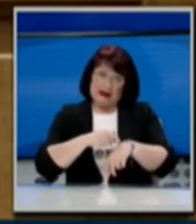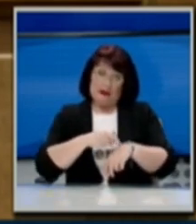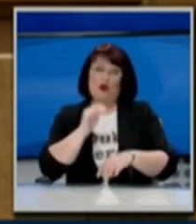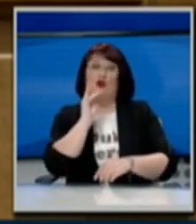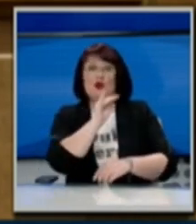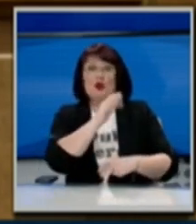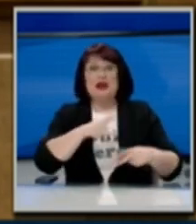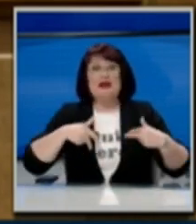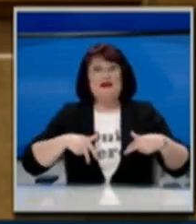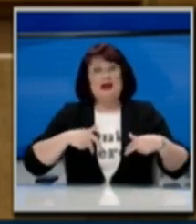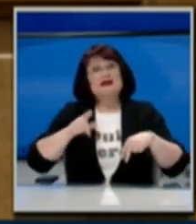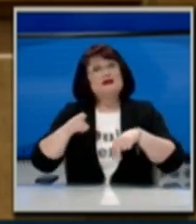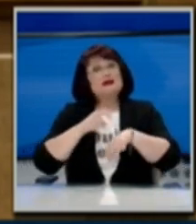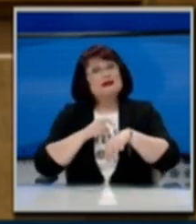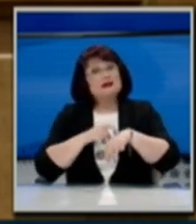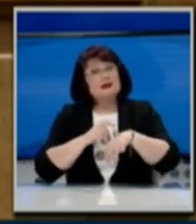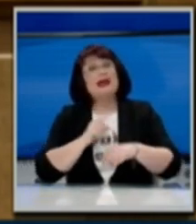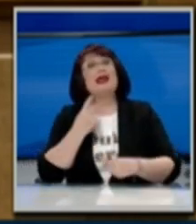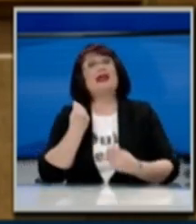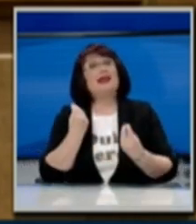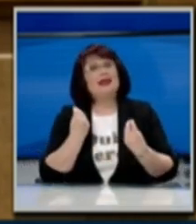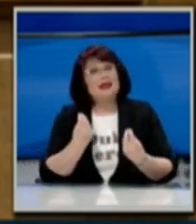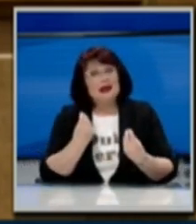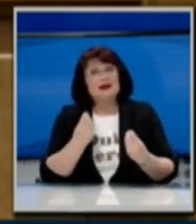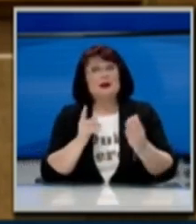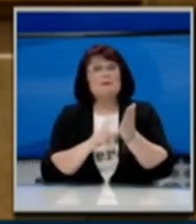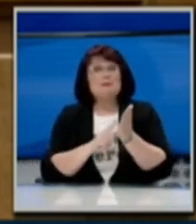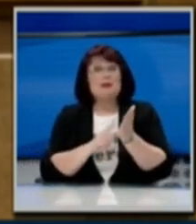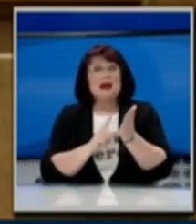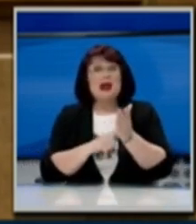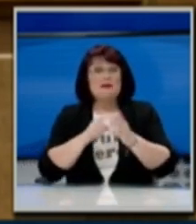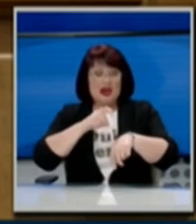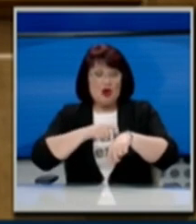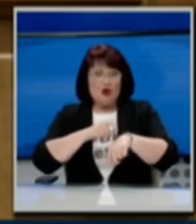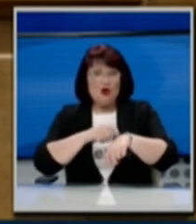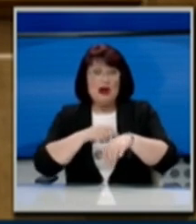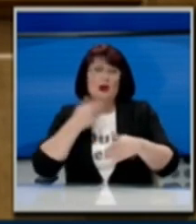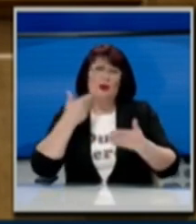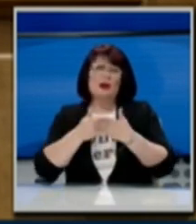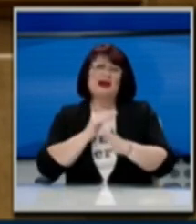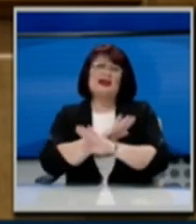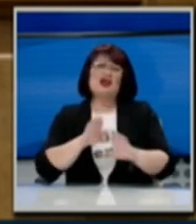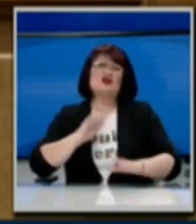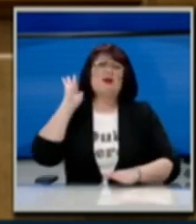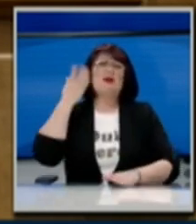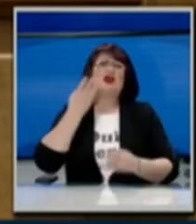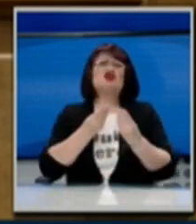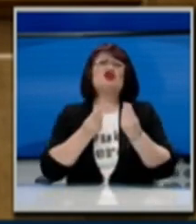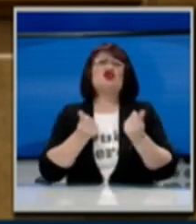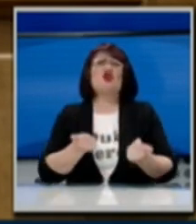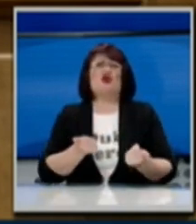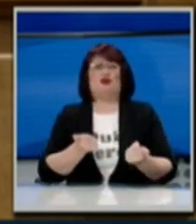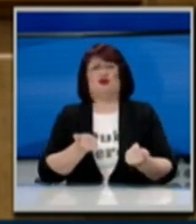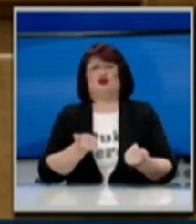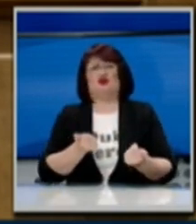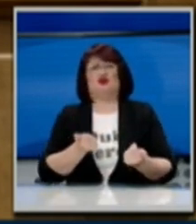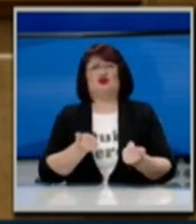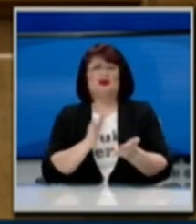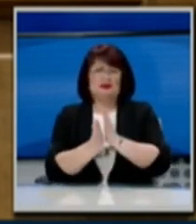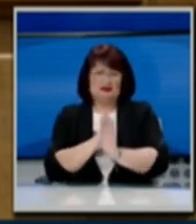της κυβέρνησης, δεν θα ήταν ώρα να τελειώνουμε με αυτούς τους